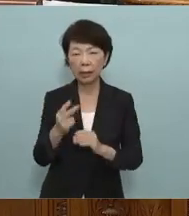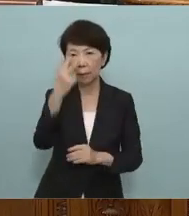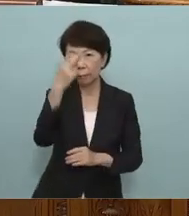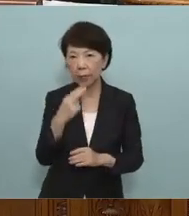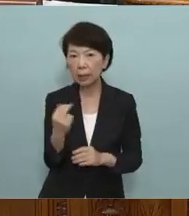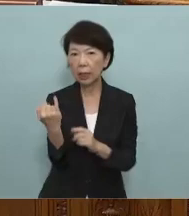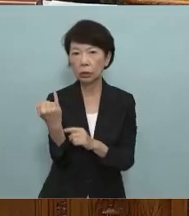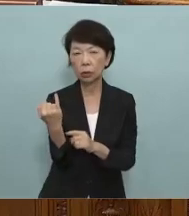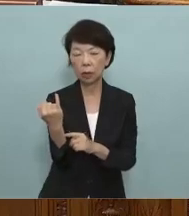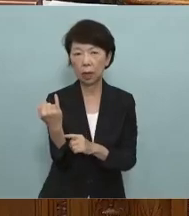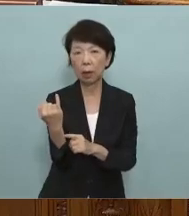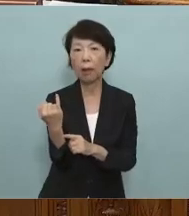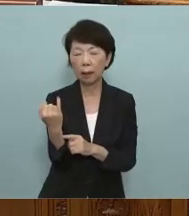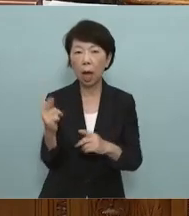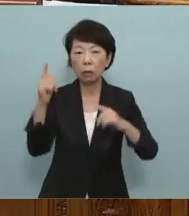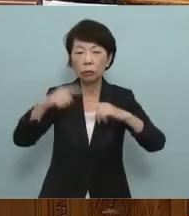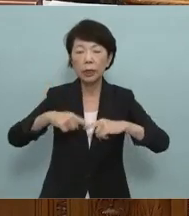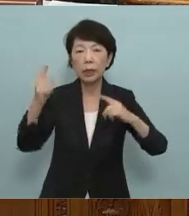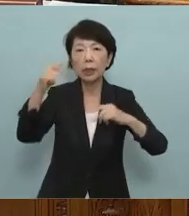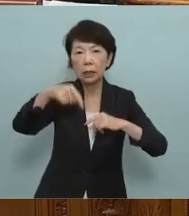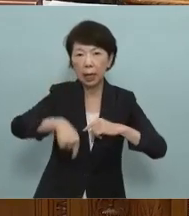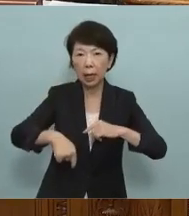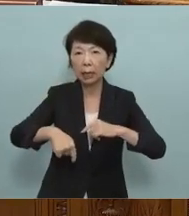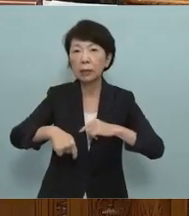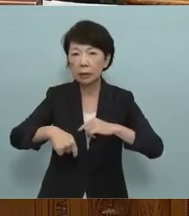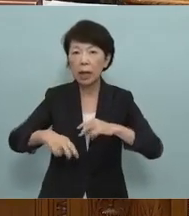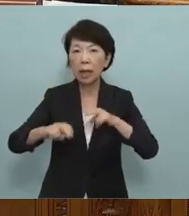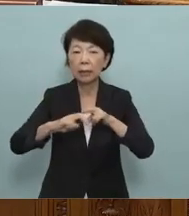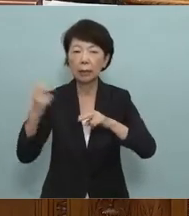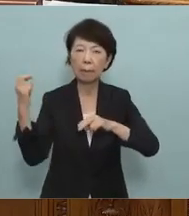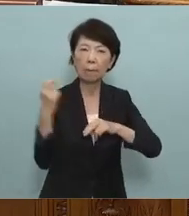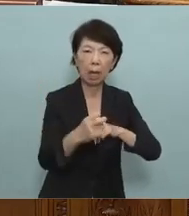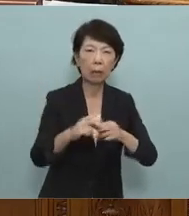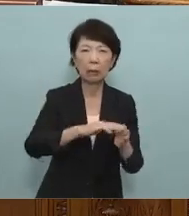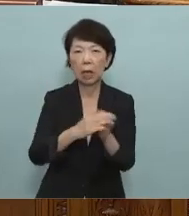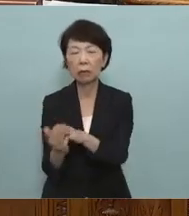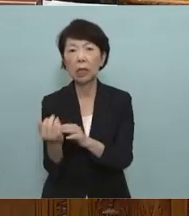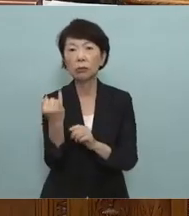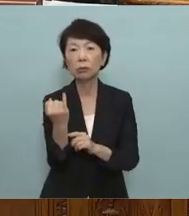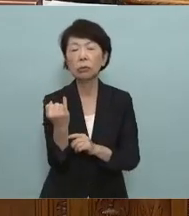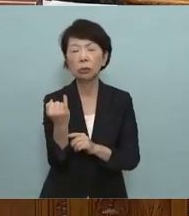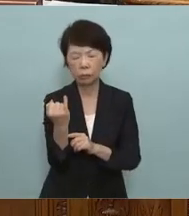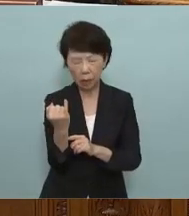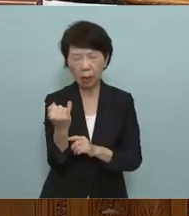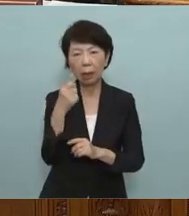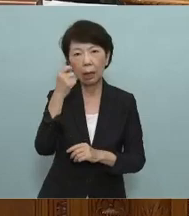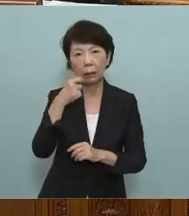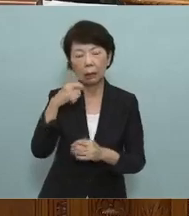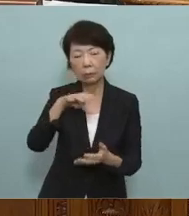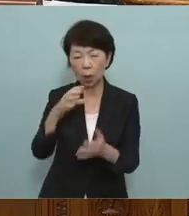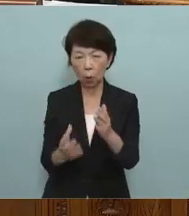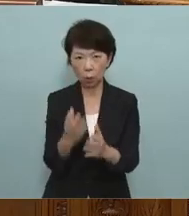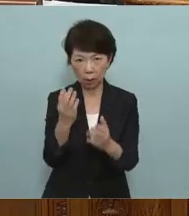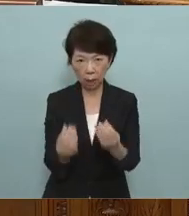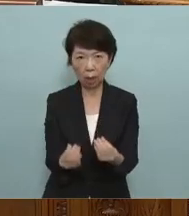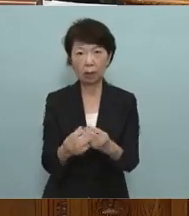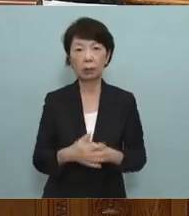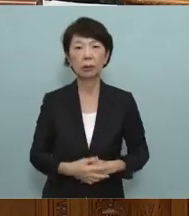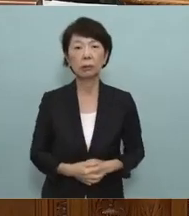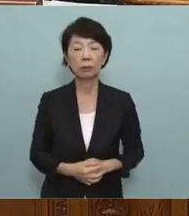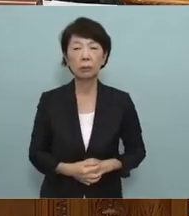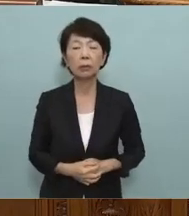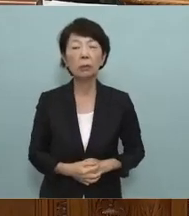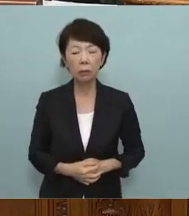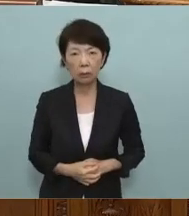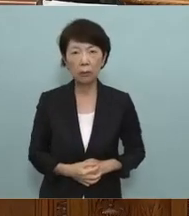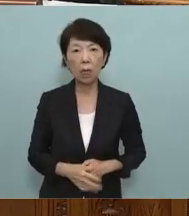害者の女性が踏切内で特急列車にはねられ、亡くなられた痛ましい事案が発生しました。これ